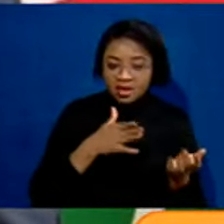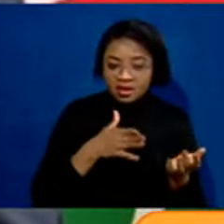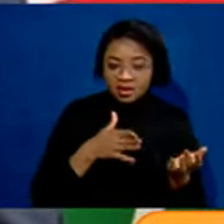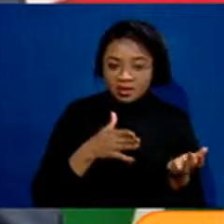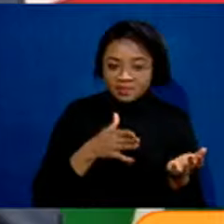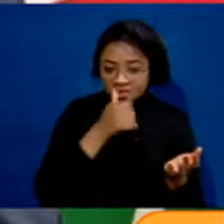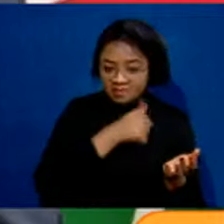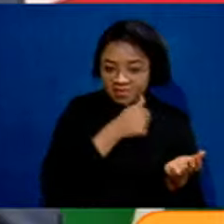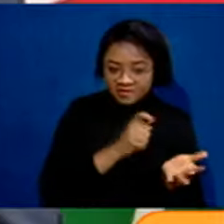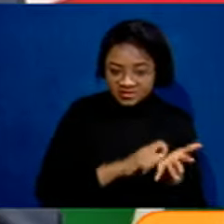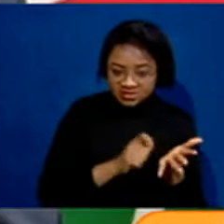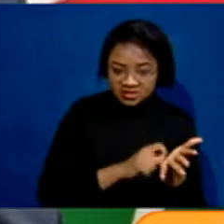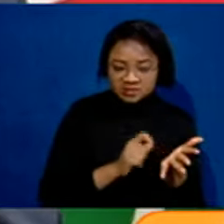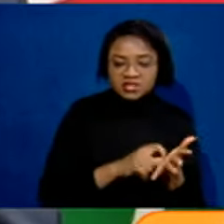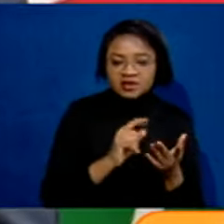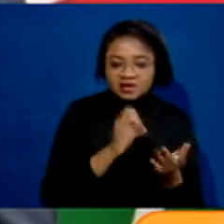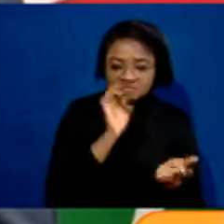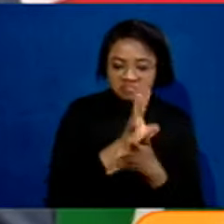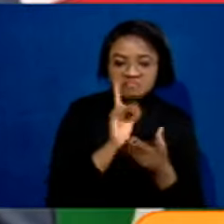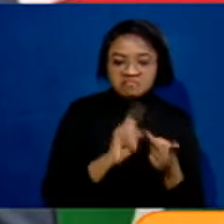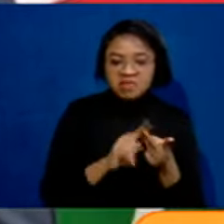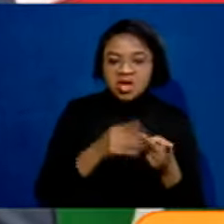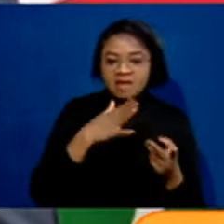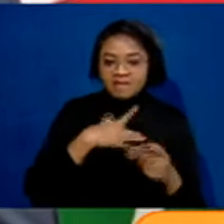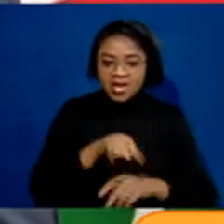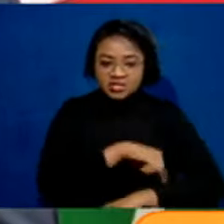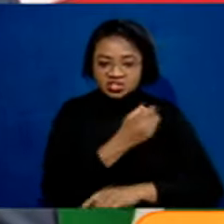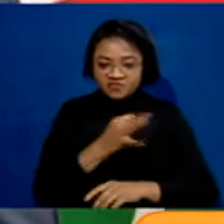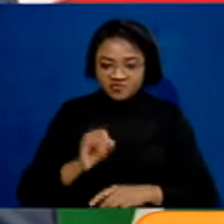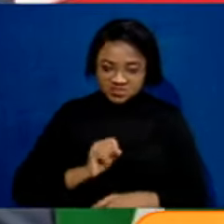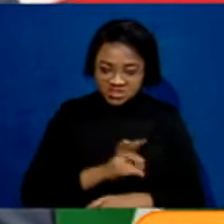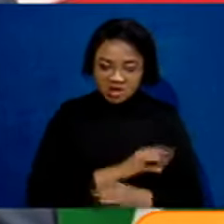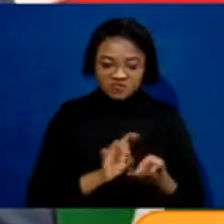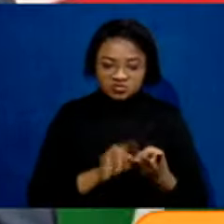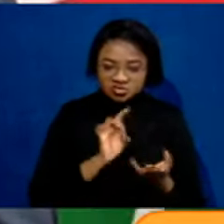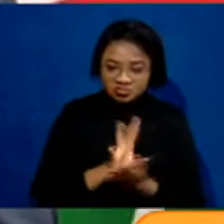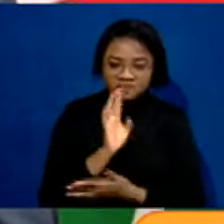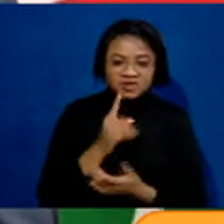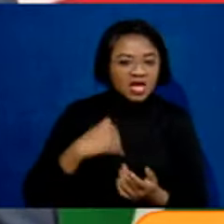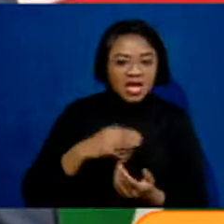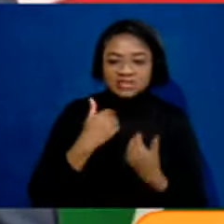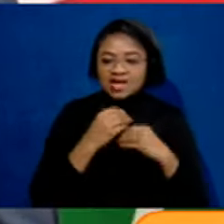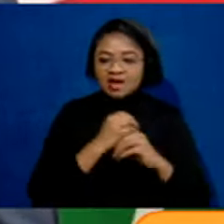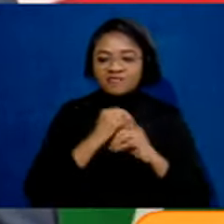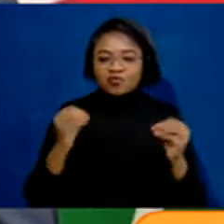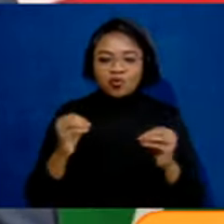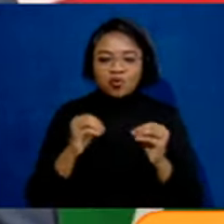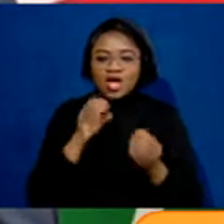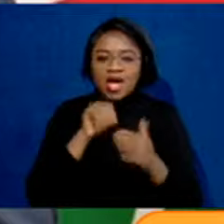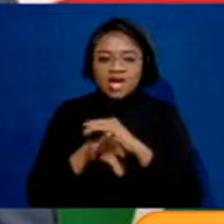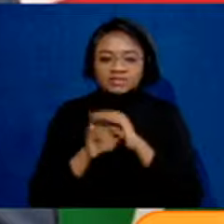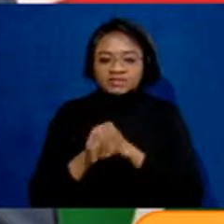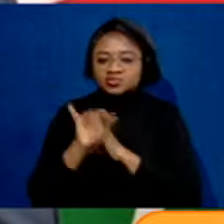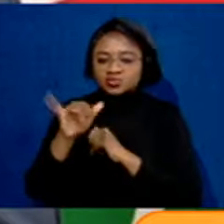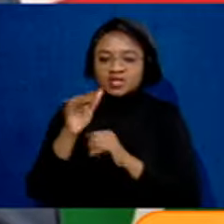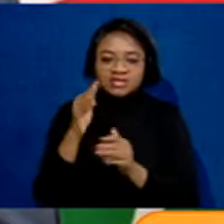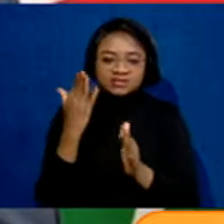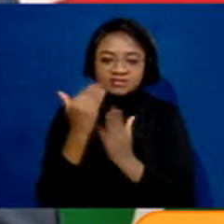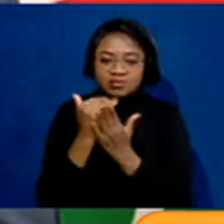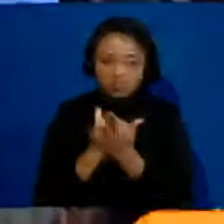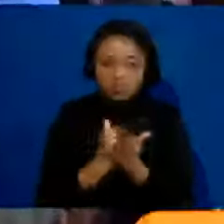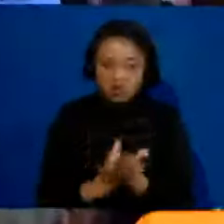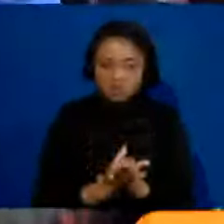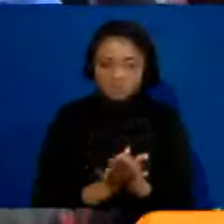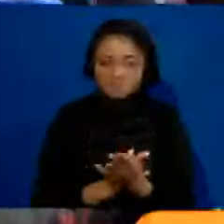My chief of staff was removed. So we have no access to the president's diary. Who removed you? The private secretary to the